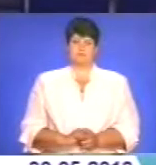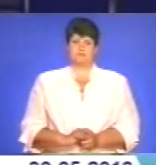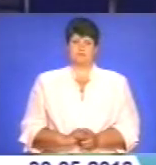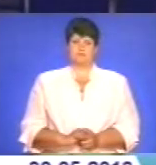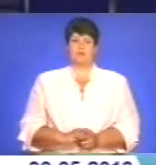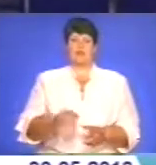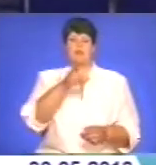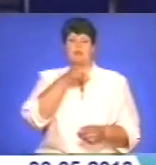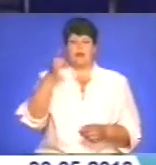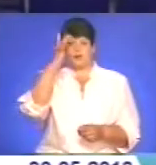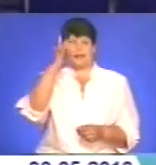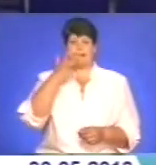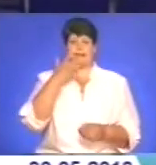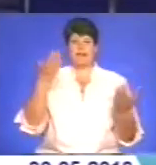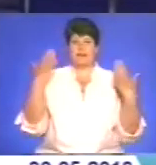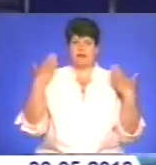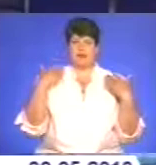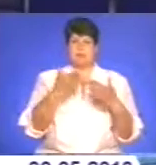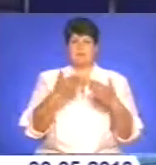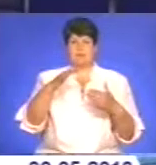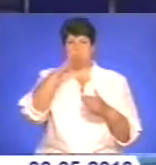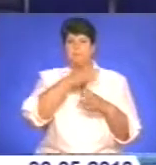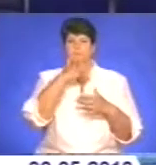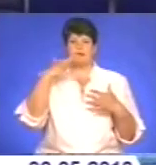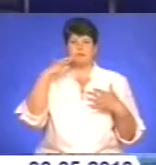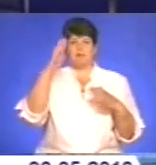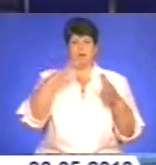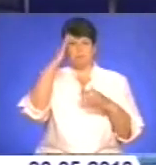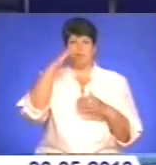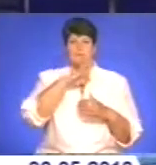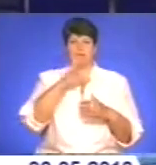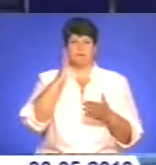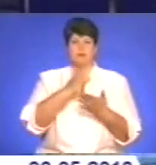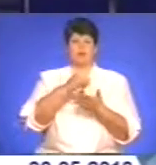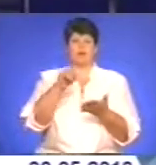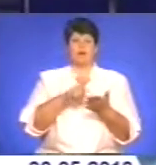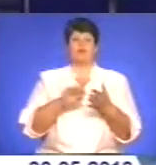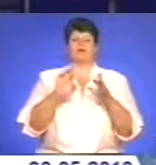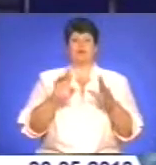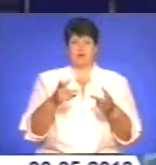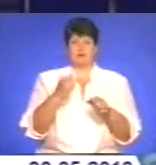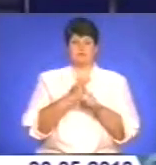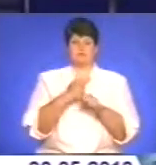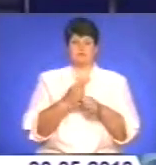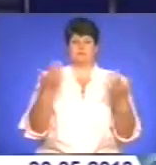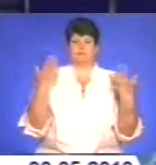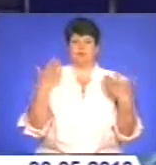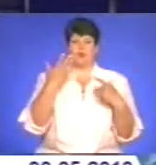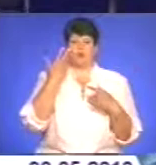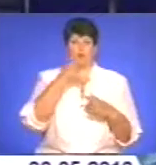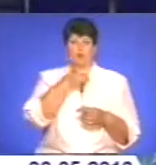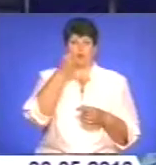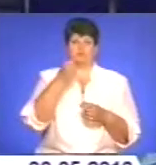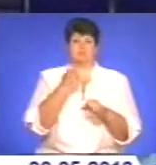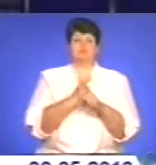У період літніх канікул перед багатьма батьками постає запитання, як влаштувати дозвілля дитини, поки дорослі на роботі.